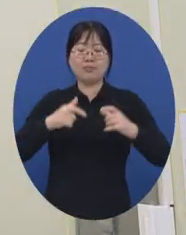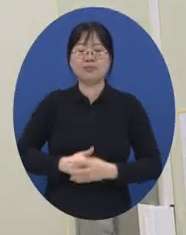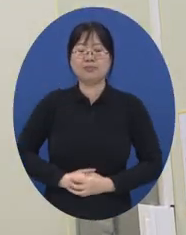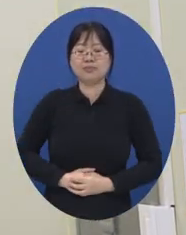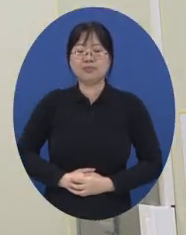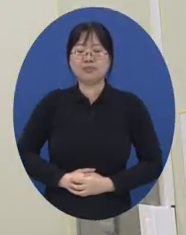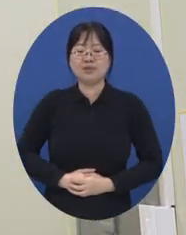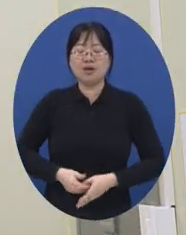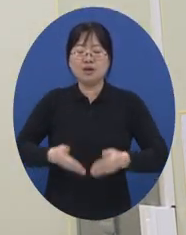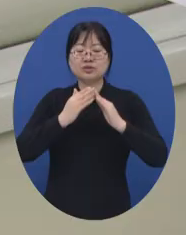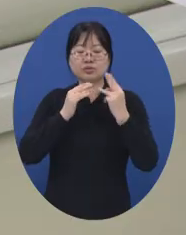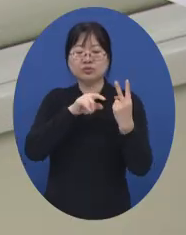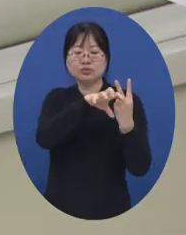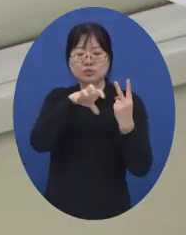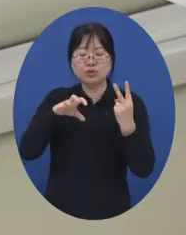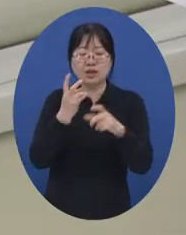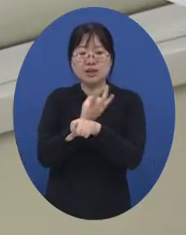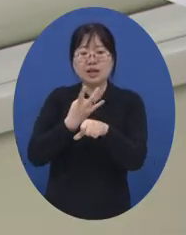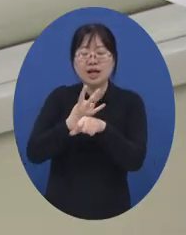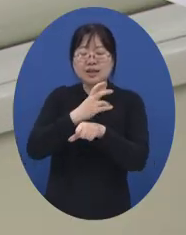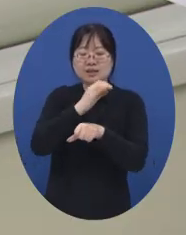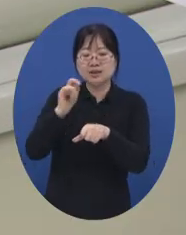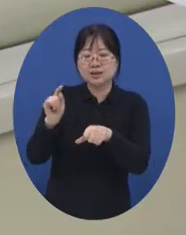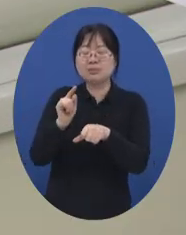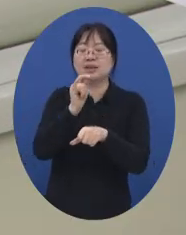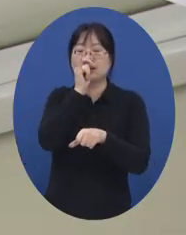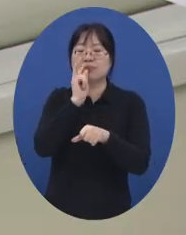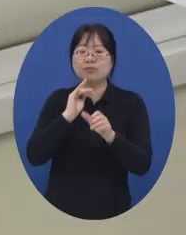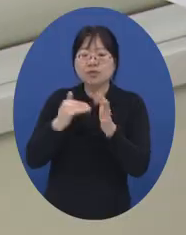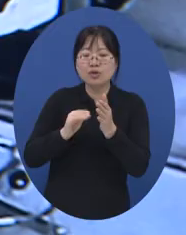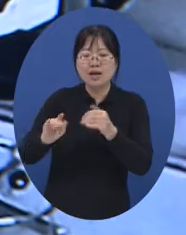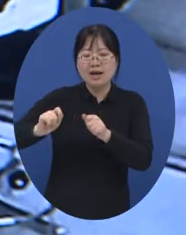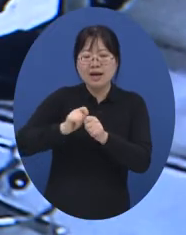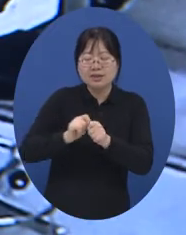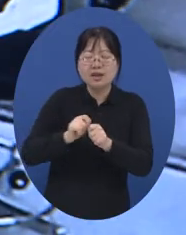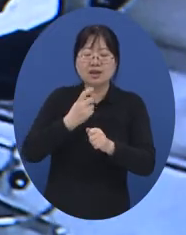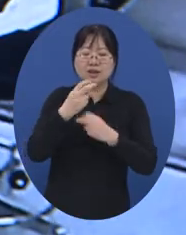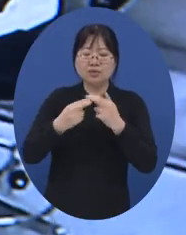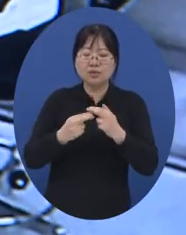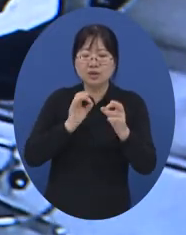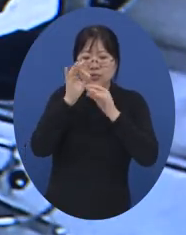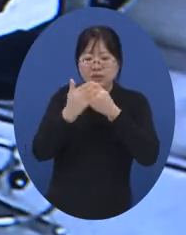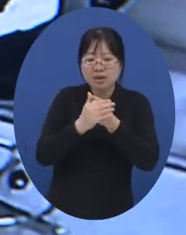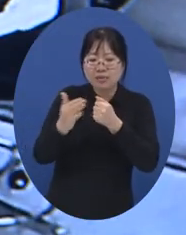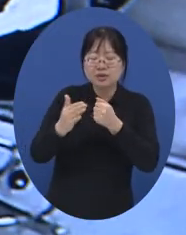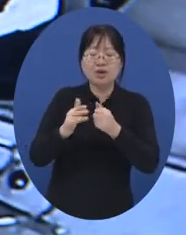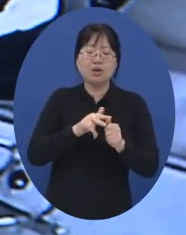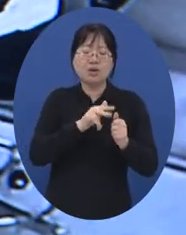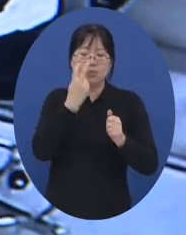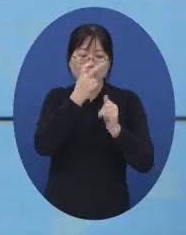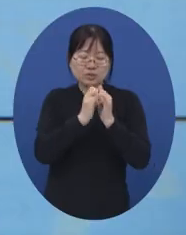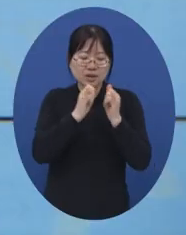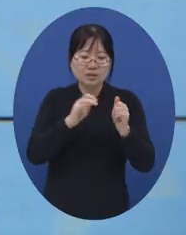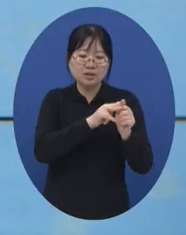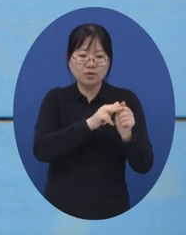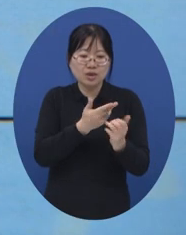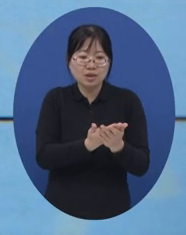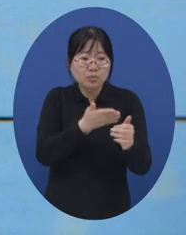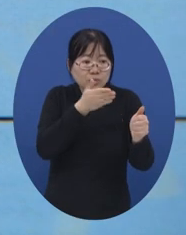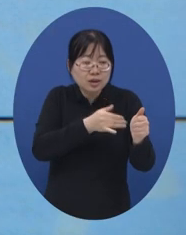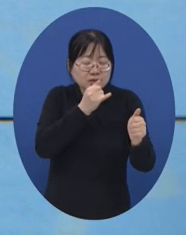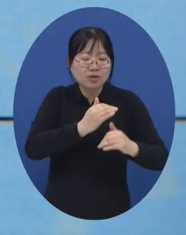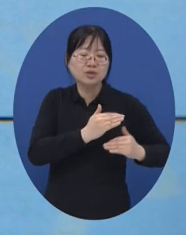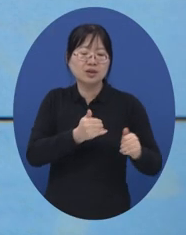설치되는 2건 모두 24시간 cctv 가 돌아가고 확대 등 의료 사고로 보호자가 자료를 요청하면 절차를 거쳐 제공할